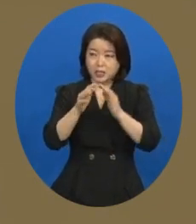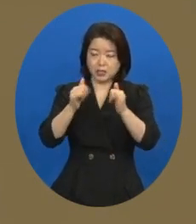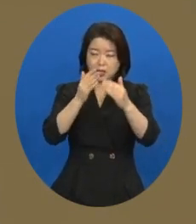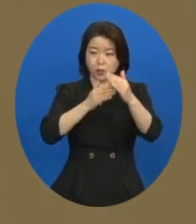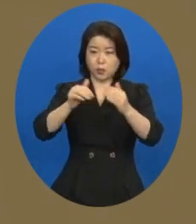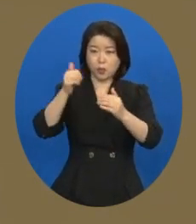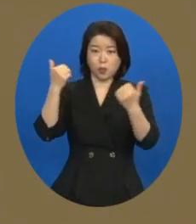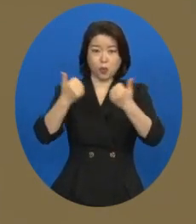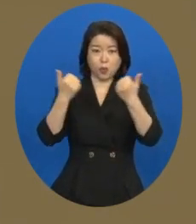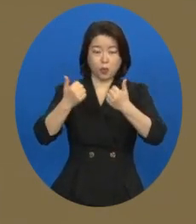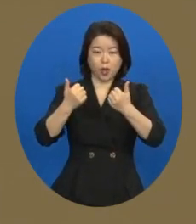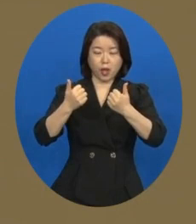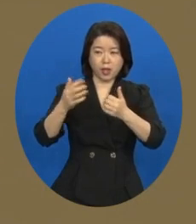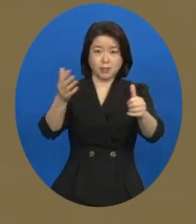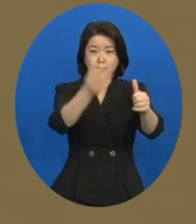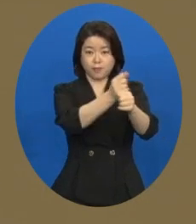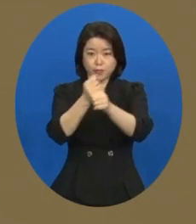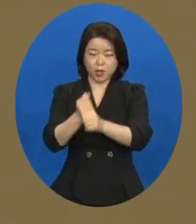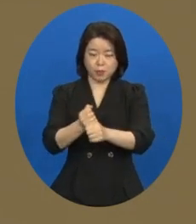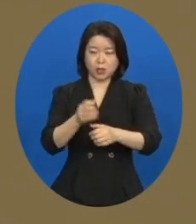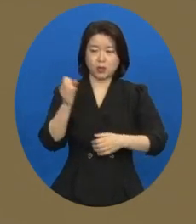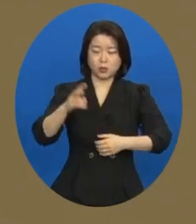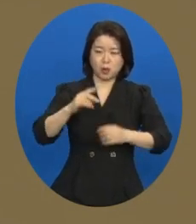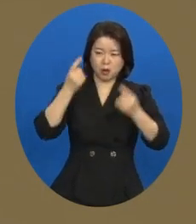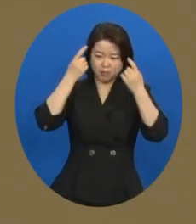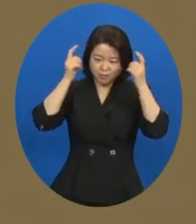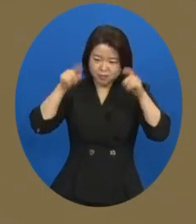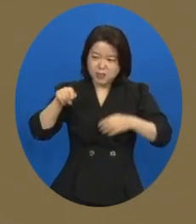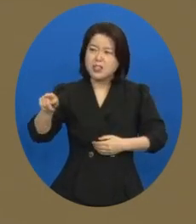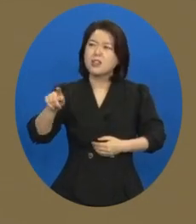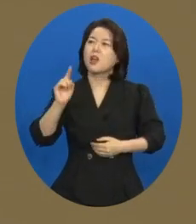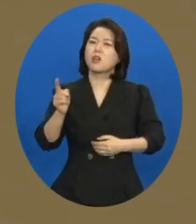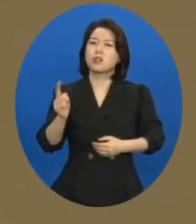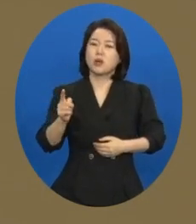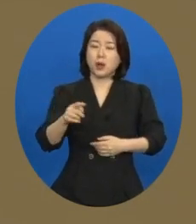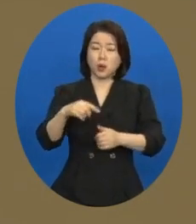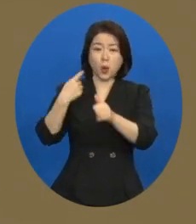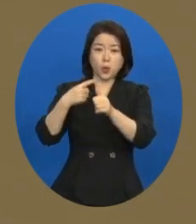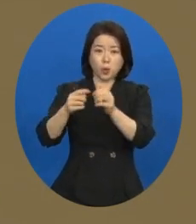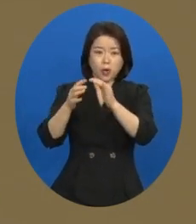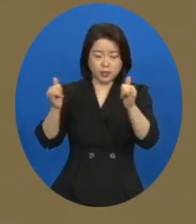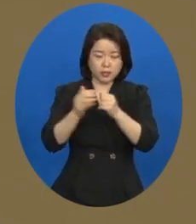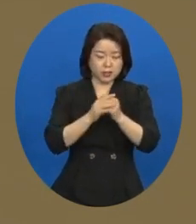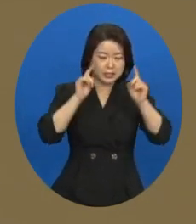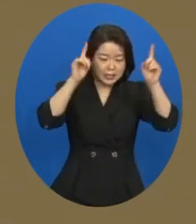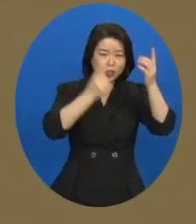되고 미련한 놈이라 하는 자는 지옥불에 들어가게 되리라.